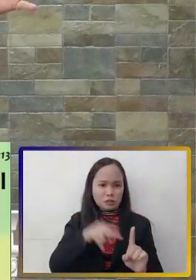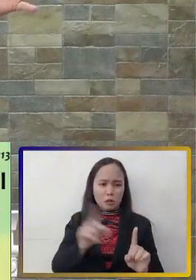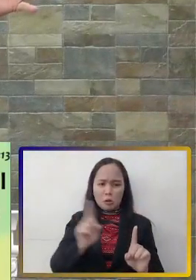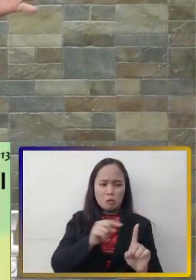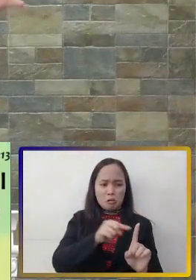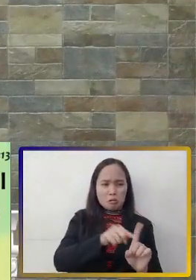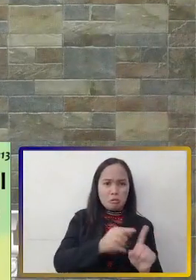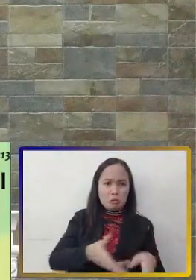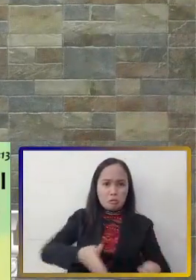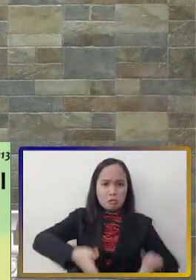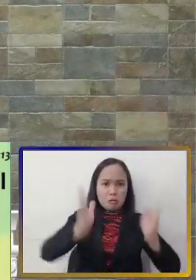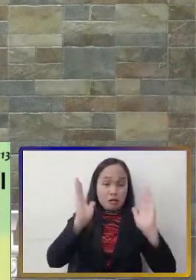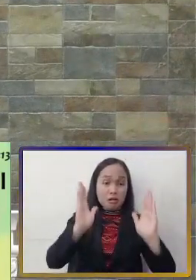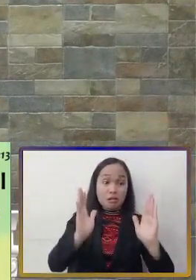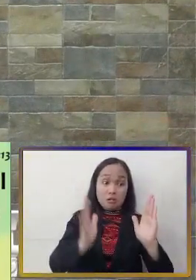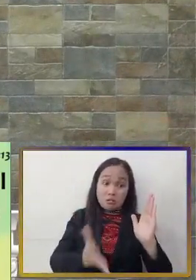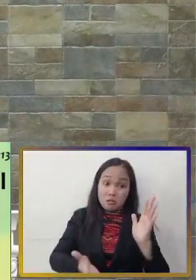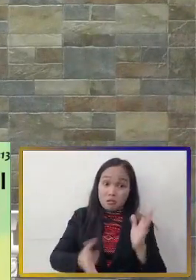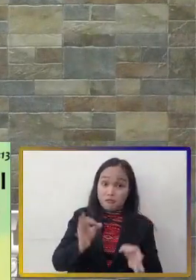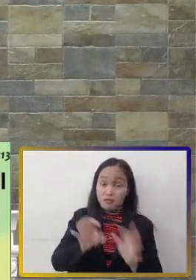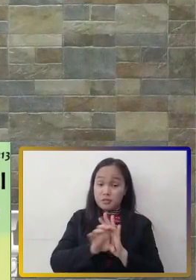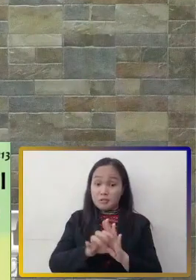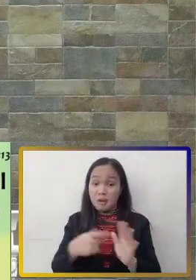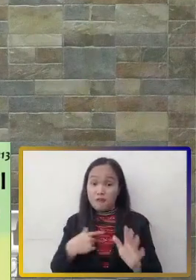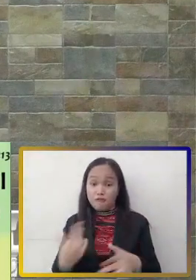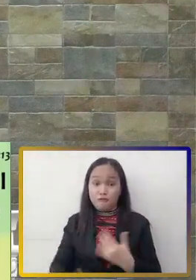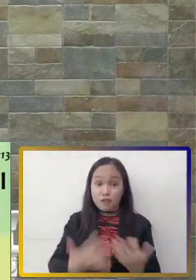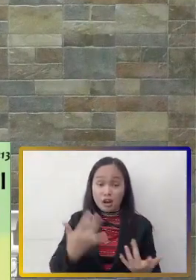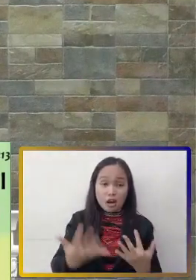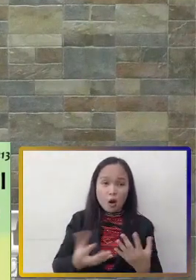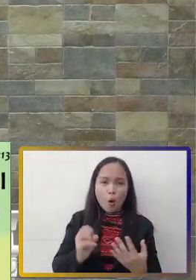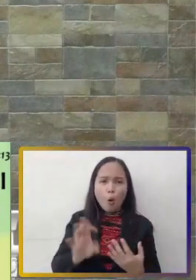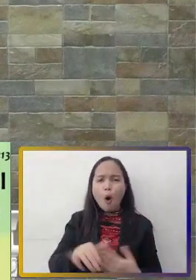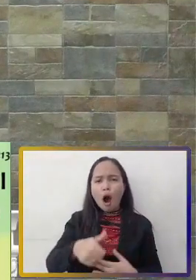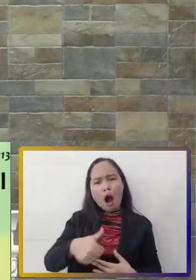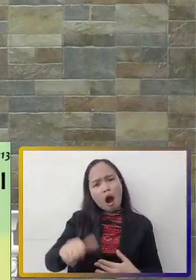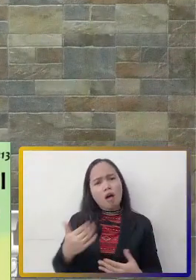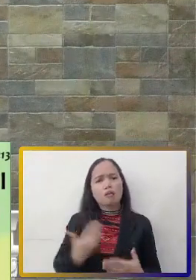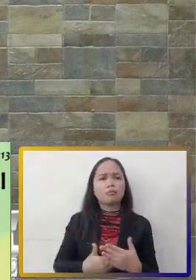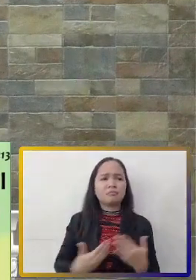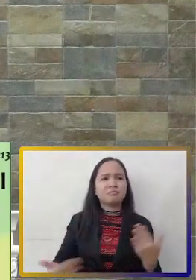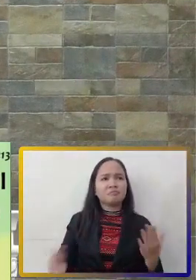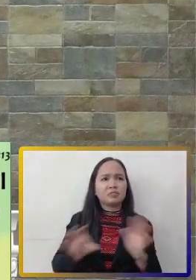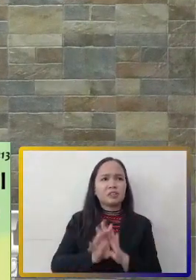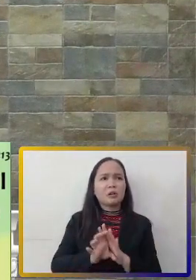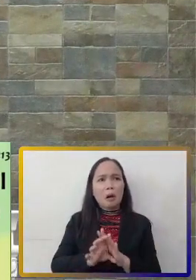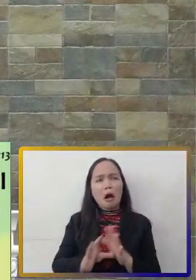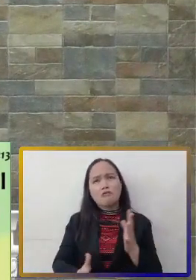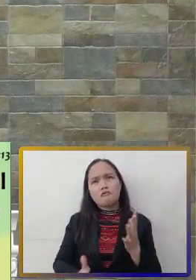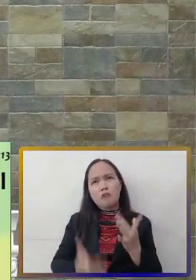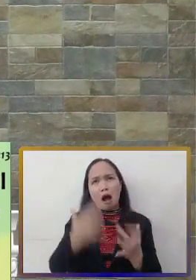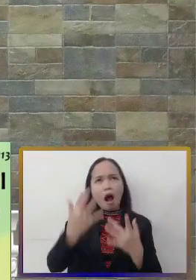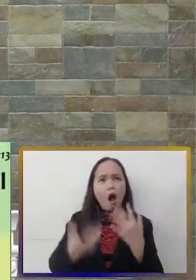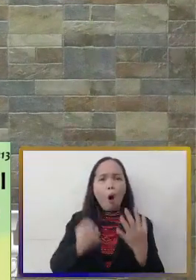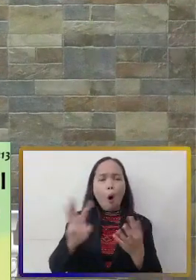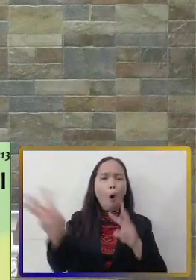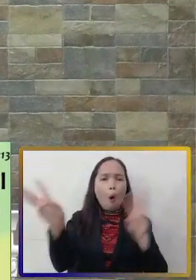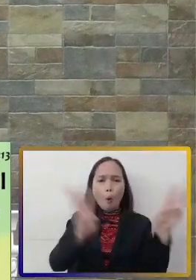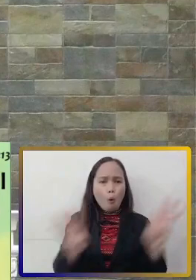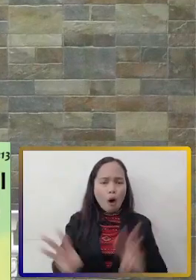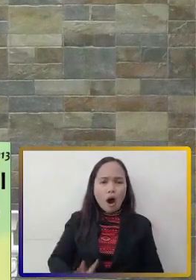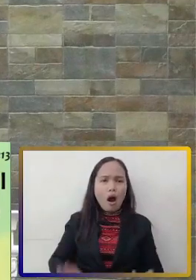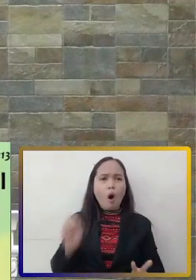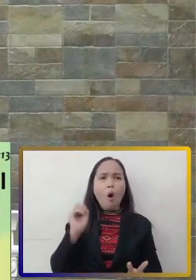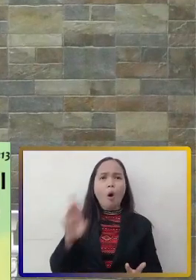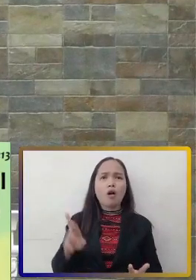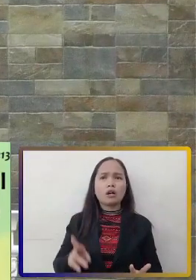fire or by anything na nakapaligid sa atin mga kapatid. Maring by fire, by wind, by